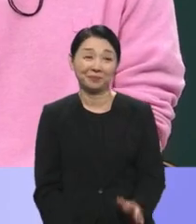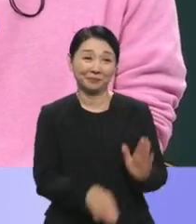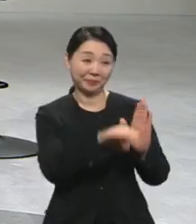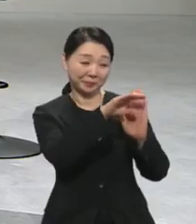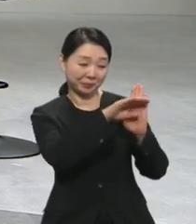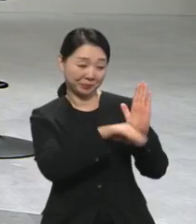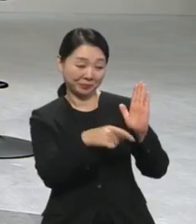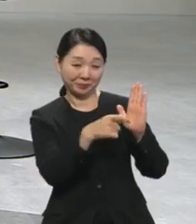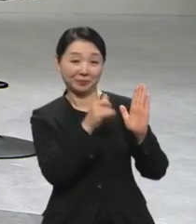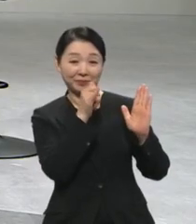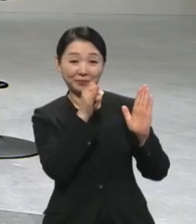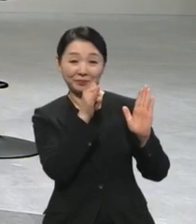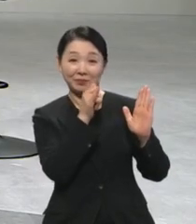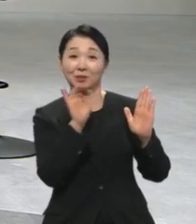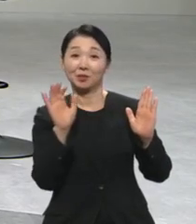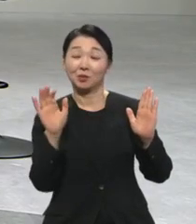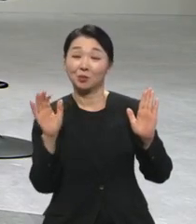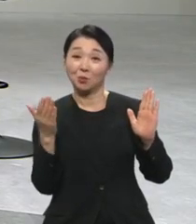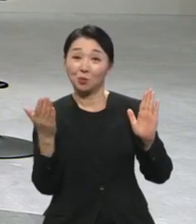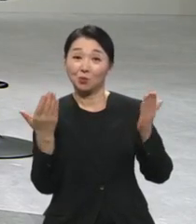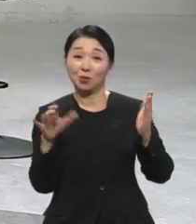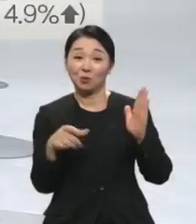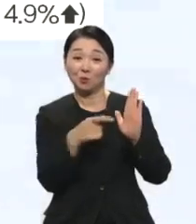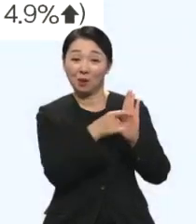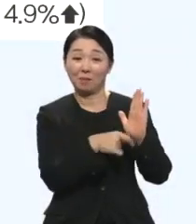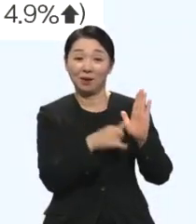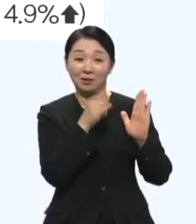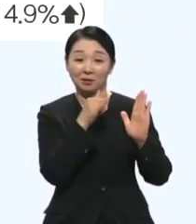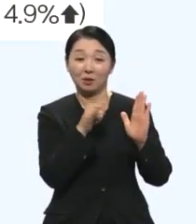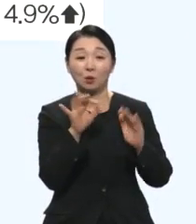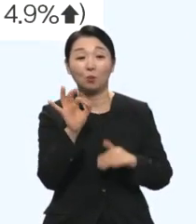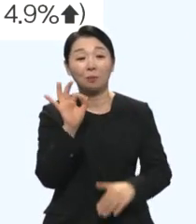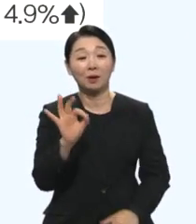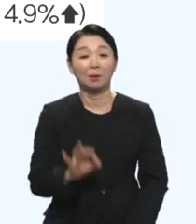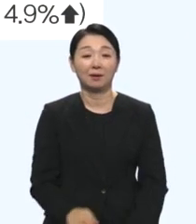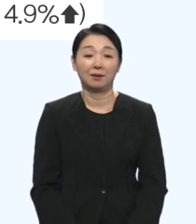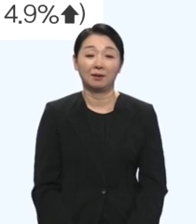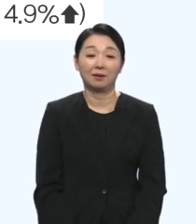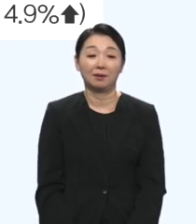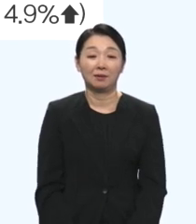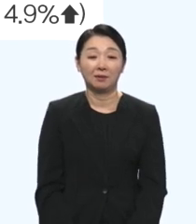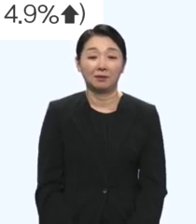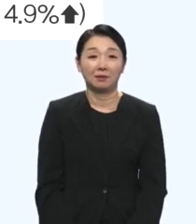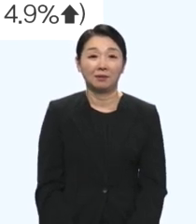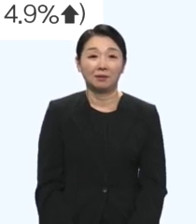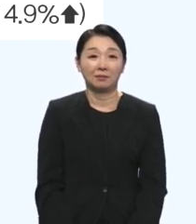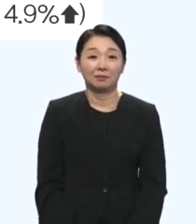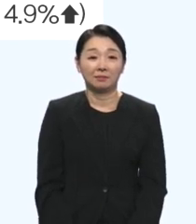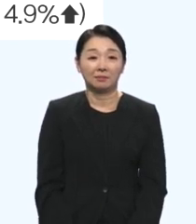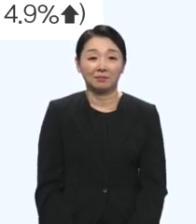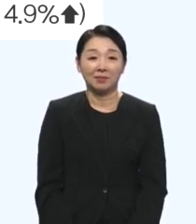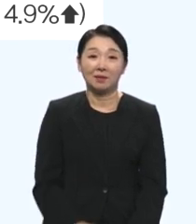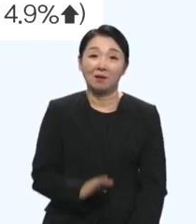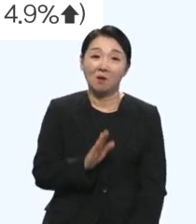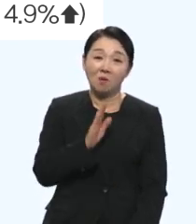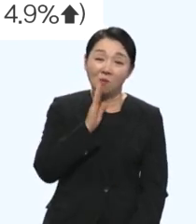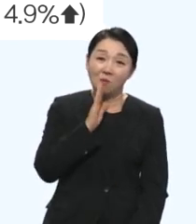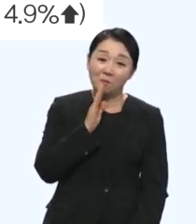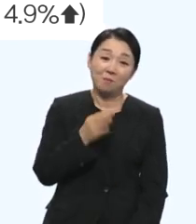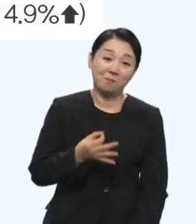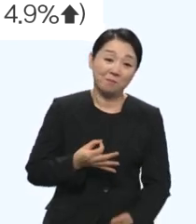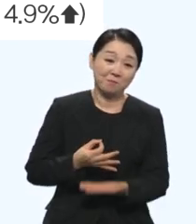보여드릴게요 요즘 휴게소 메뉴판이거든요 가격 한번 보시죠 실화냐